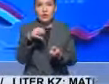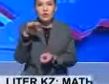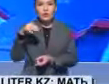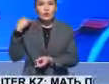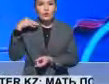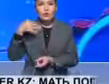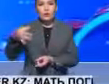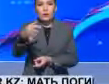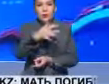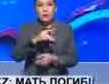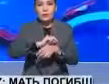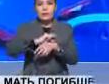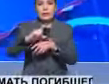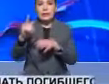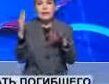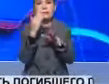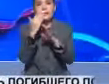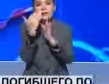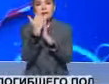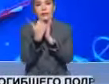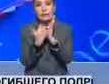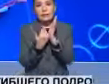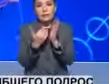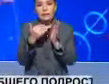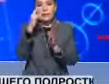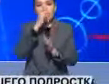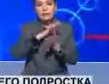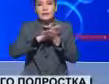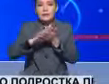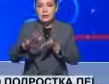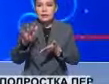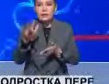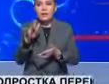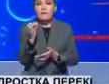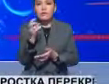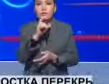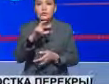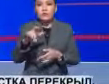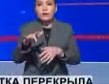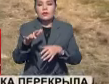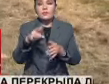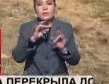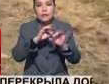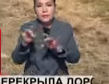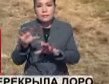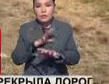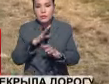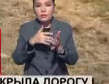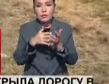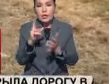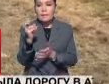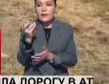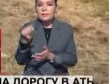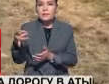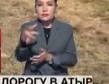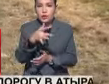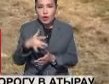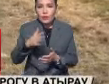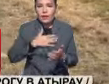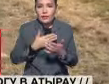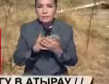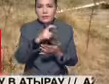с момента запуска экологической акции «Таза Казахстан». Об этом рассказали волонтеры в ходе очередной уборки. Она прошла в Байдебекском районе.